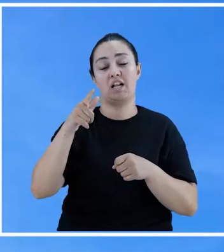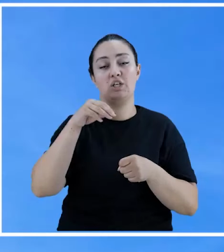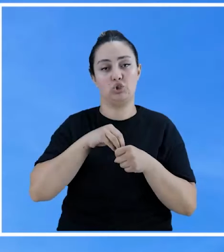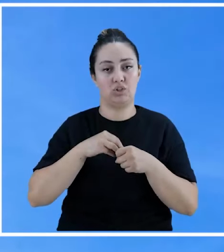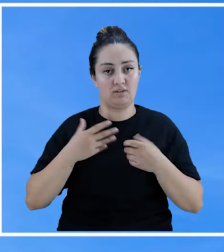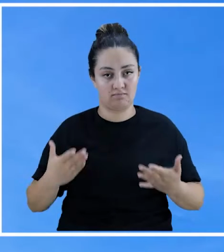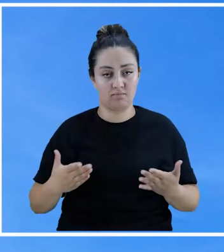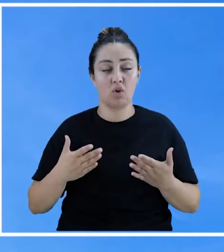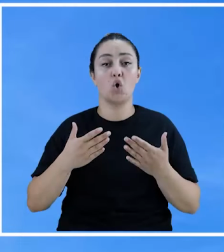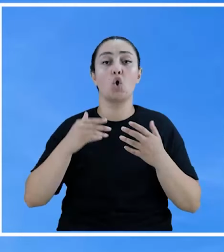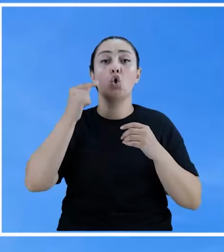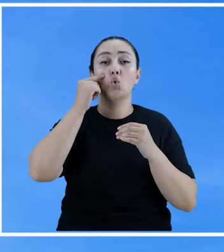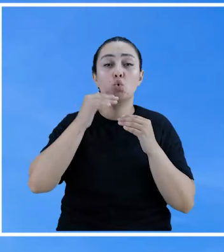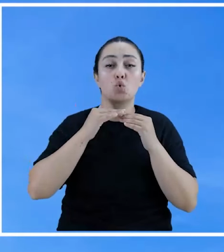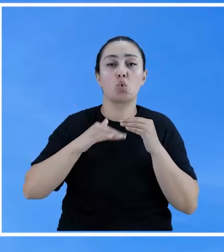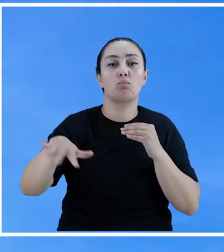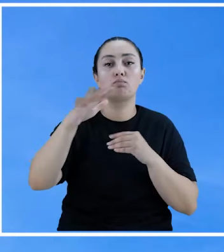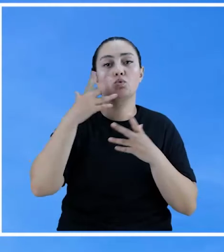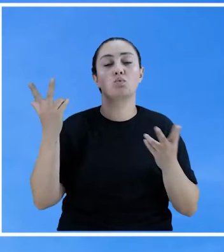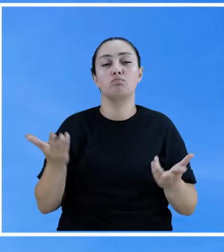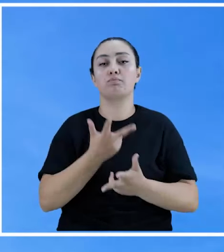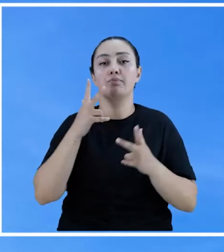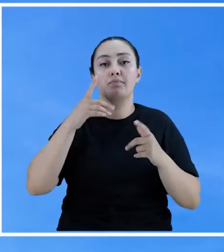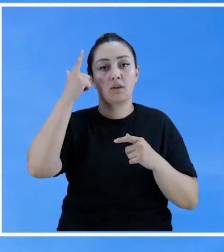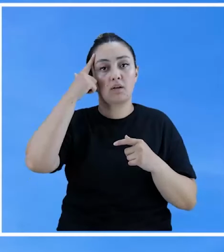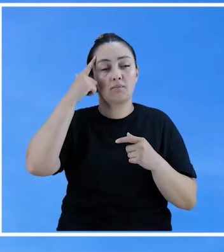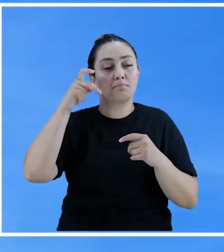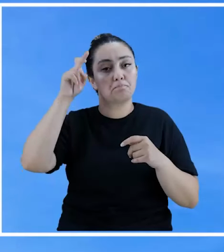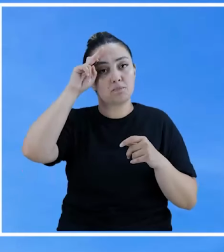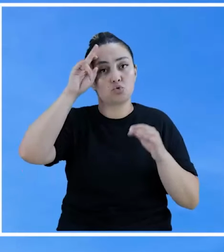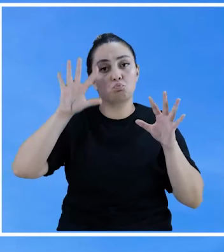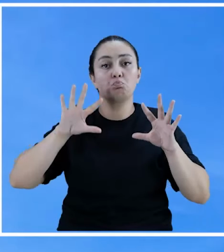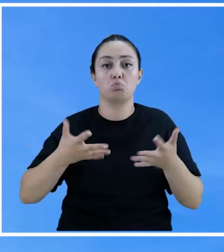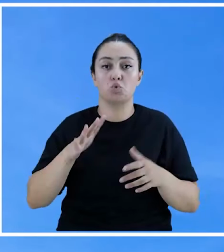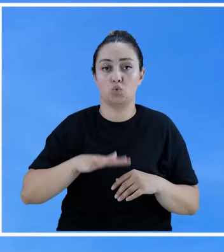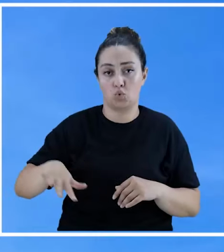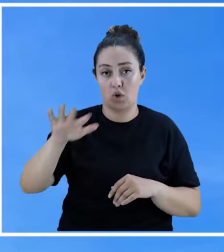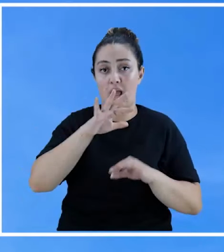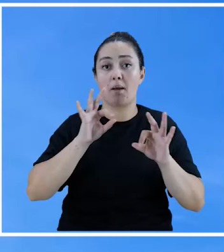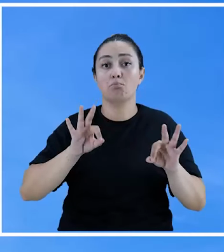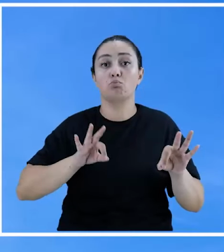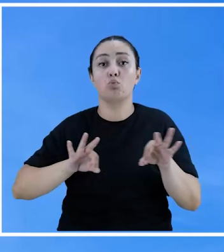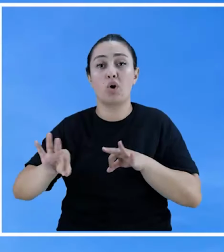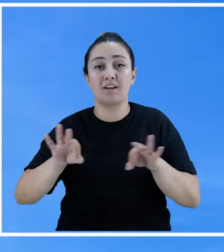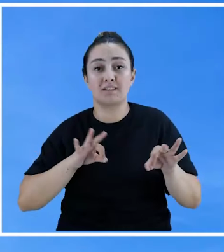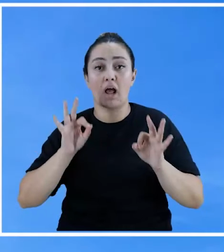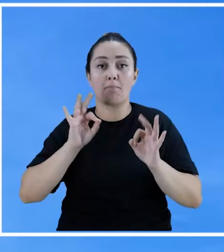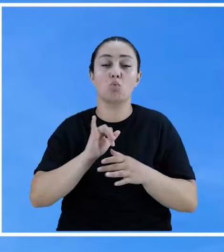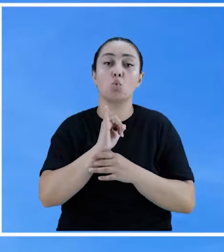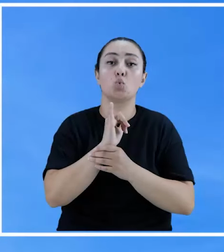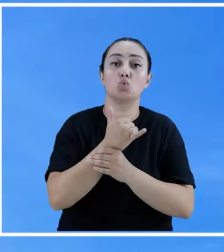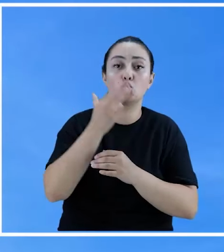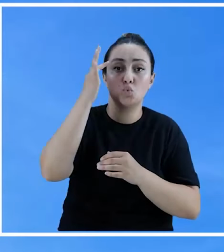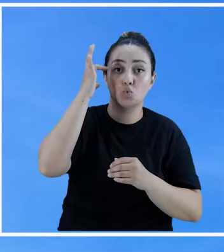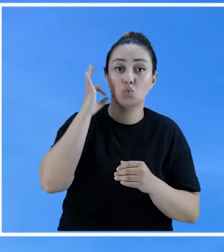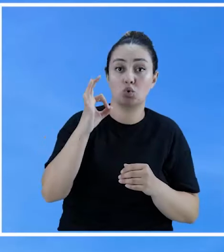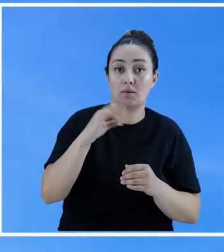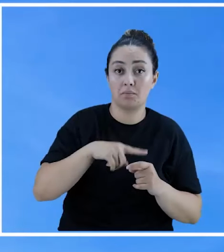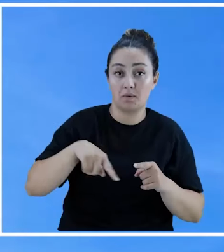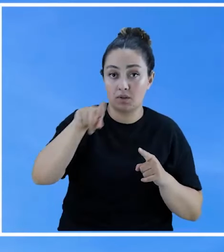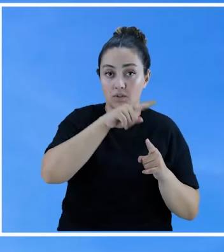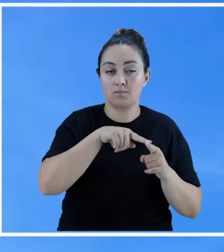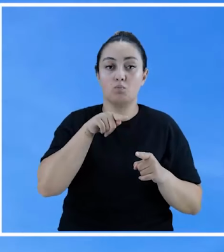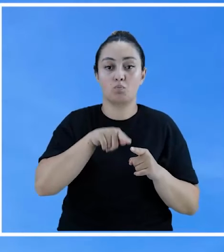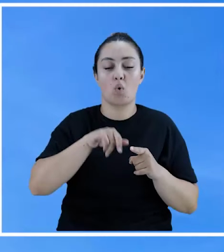hem toplumsal bir travma yarattı, hem de mühendisliğin, konu hakkında uzmanlaşmış